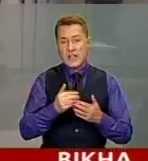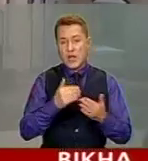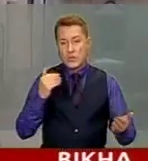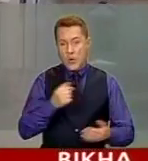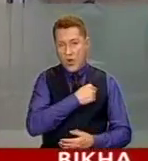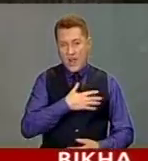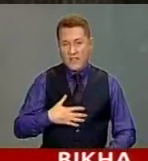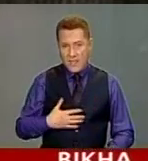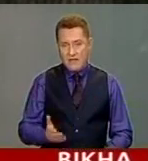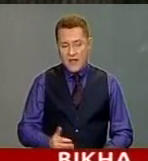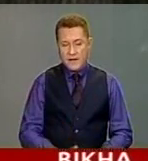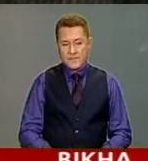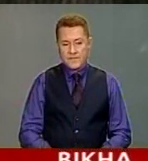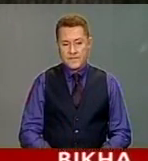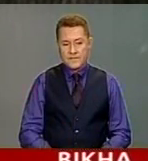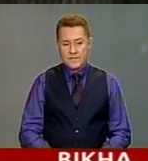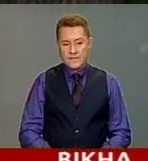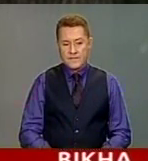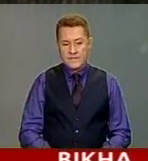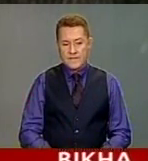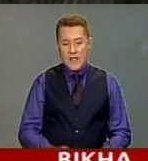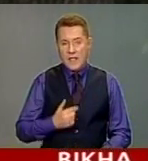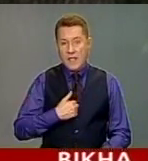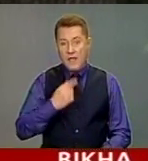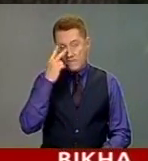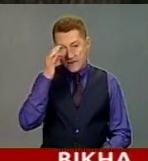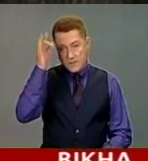моменту отримання ранення. Я зараз от вспоминаю, це дуже,